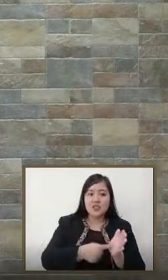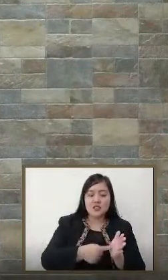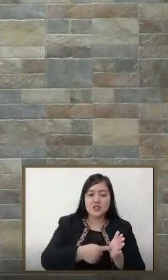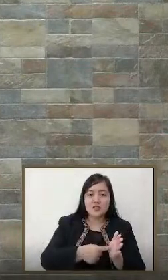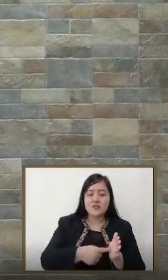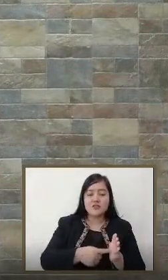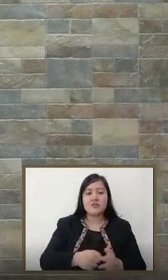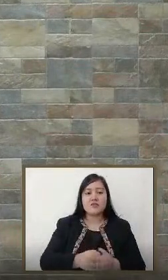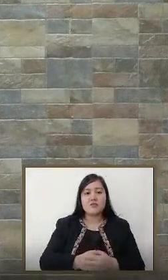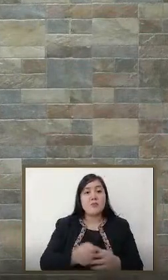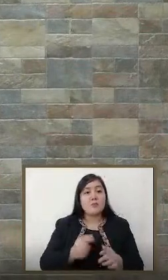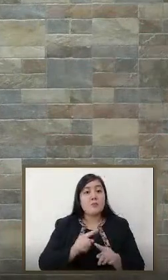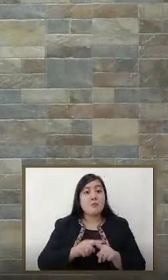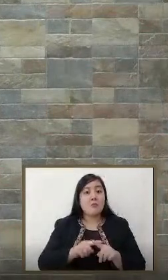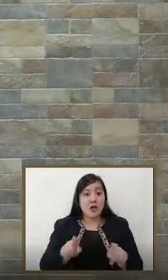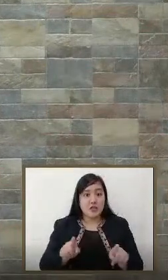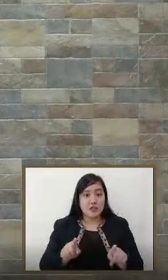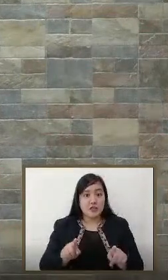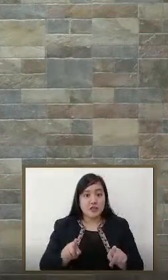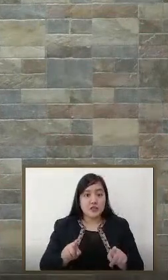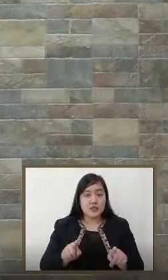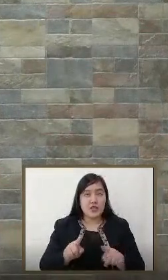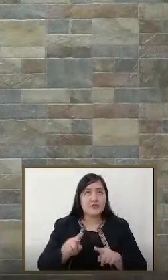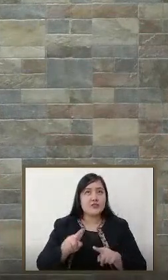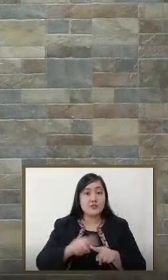natin talaga yung ating mga narinig?